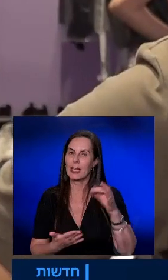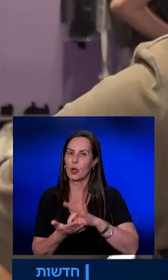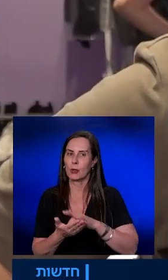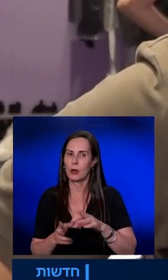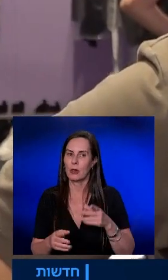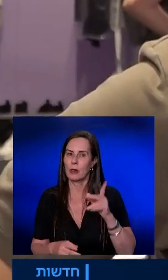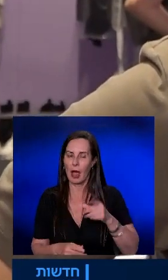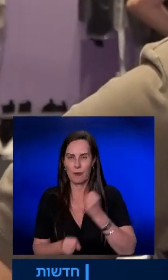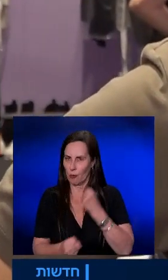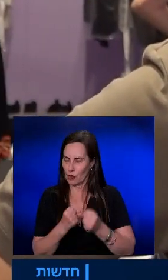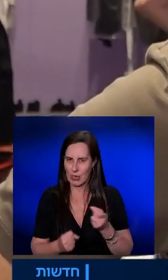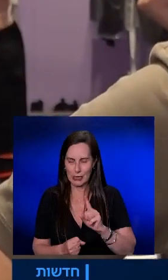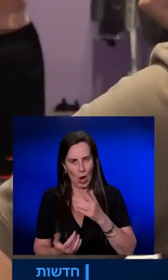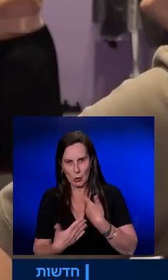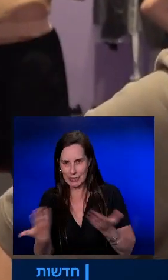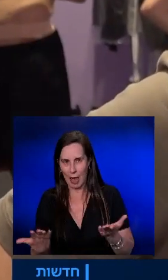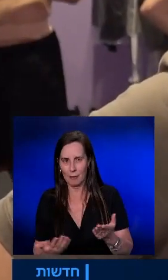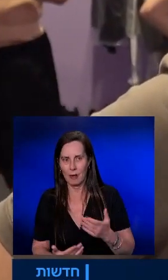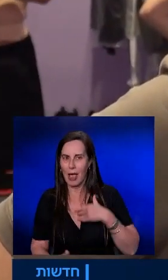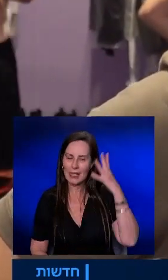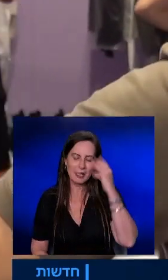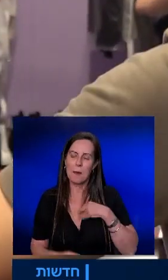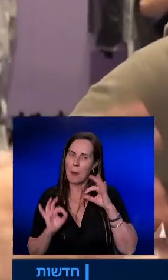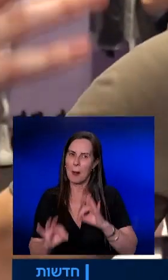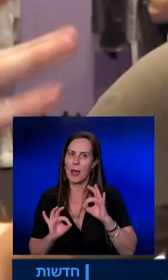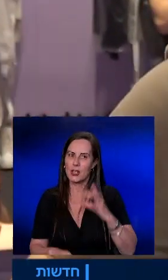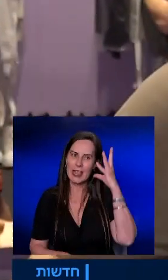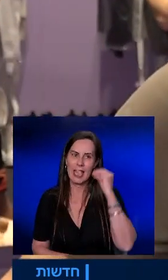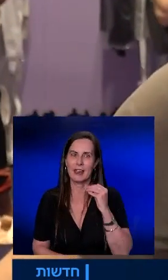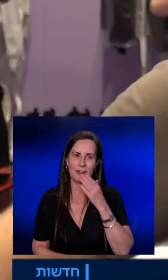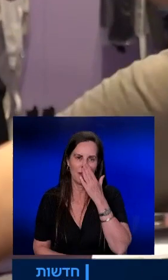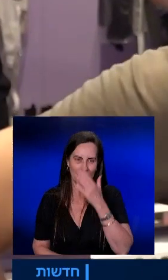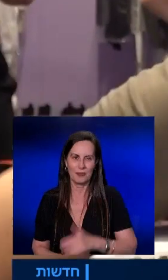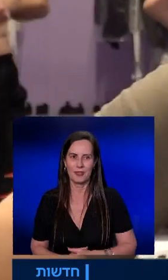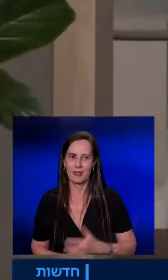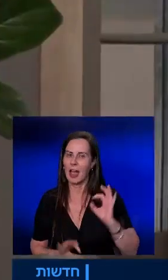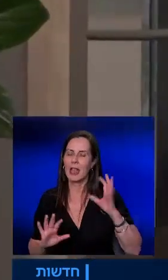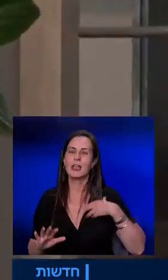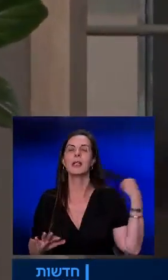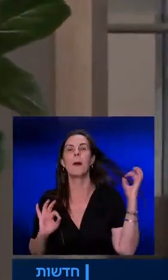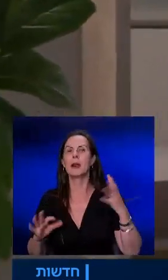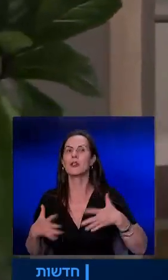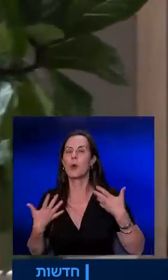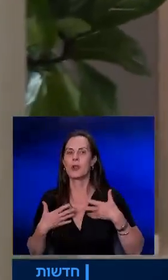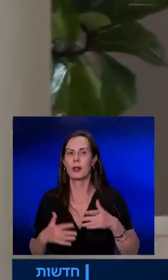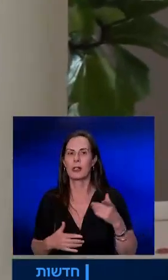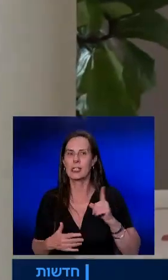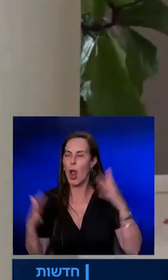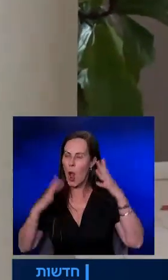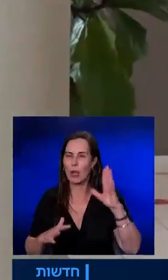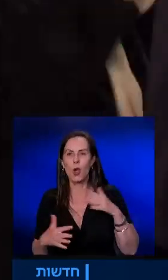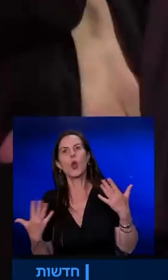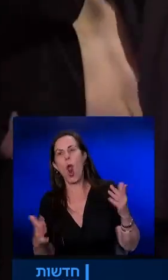לעבוד קשה, זה לא בא בחינם, אבל אני נהנה, אני ממש, אני מאושר, אני שמח. זה לא לחץ יום מה יהיה,